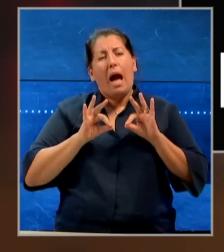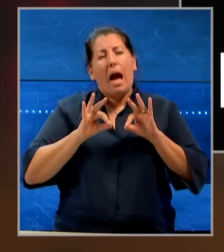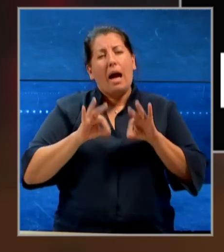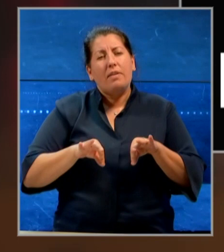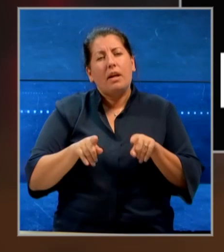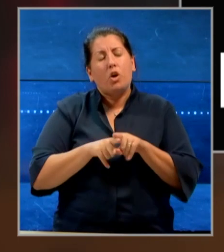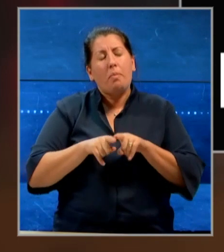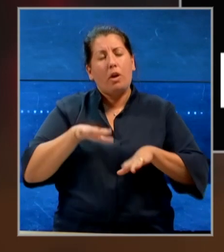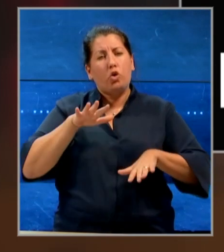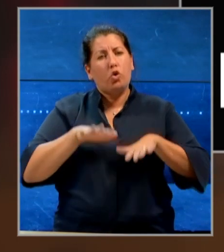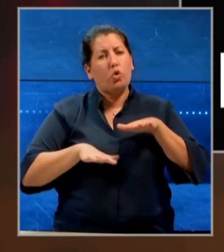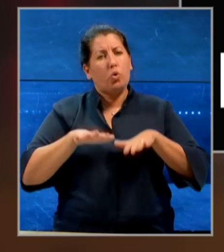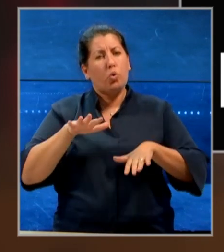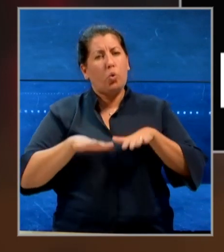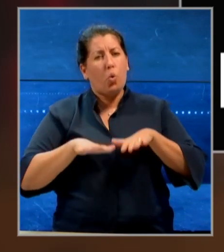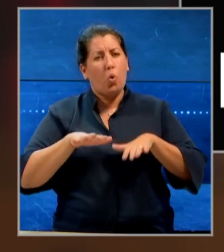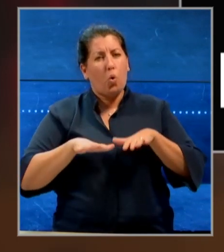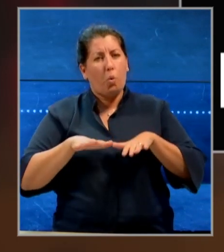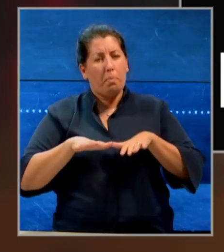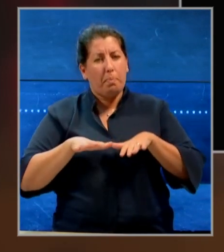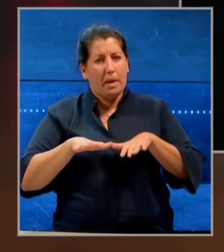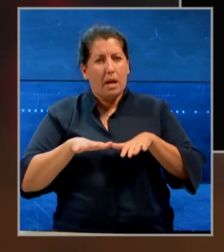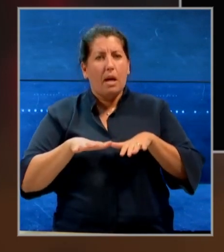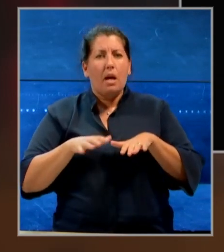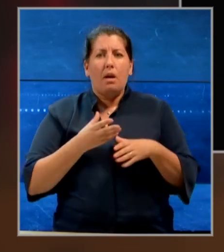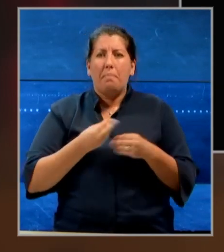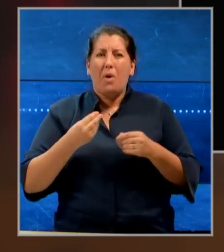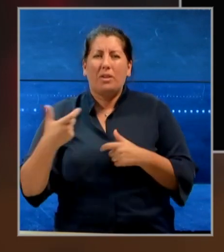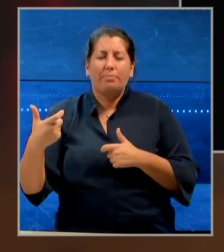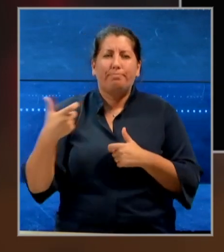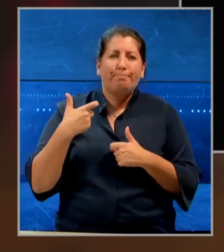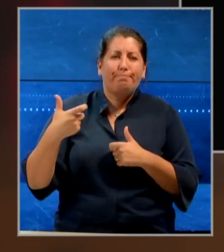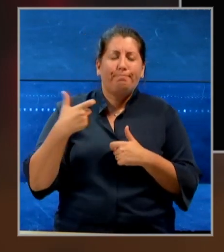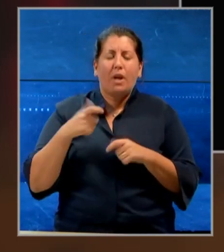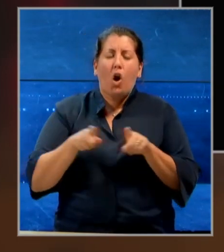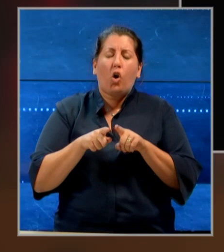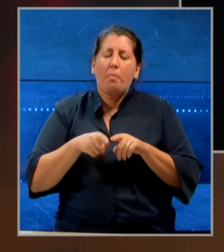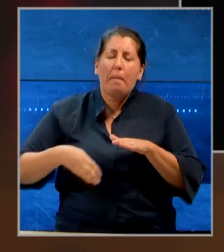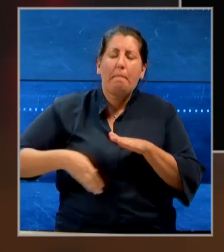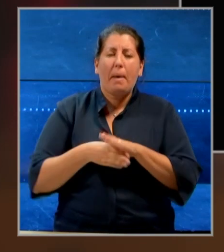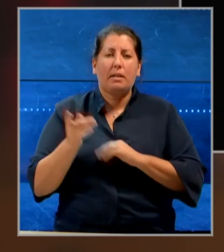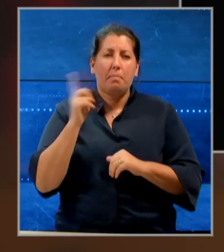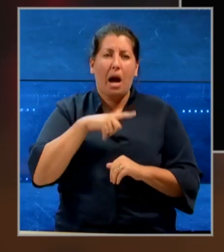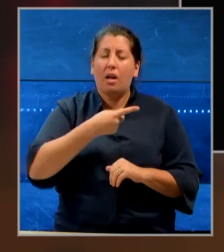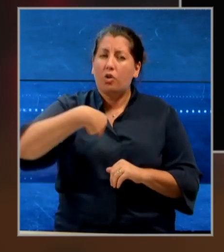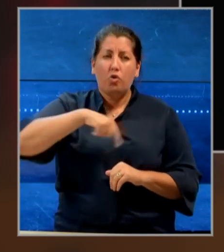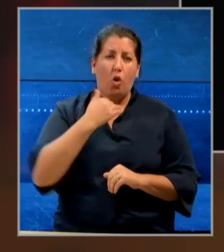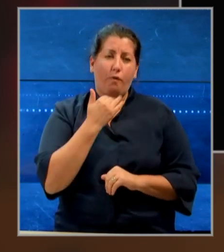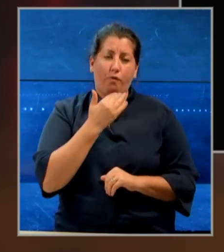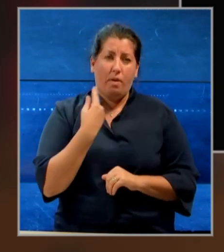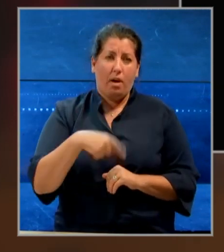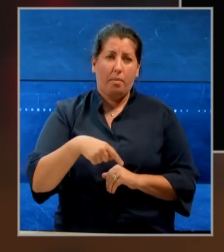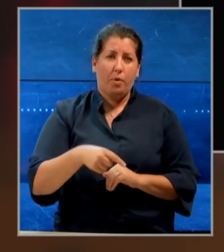titubanze esterne, con tanti riflettori addosso, e quindi partire anche male non era proprio quello che volevamo.